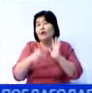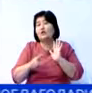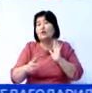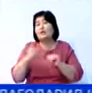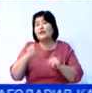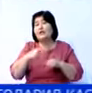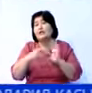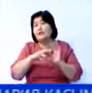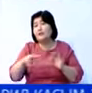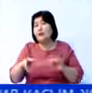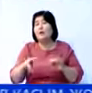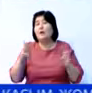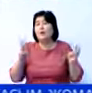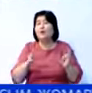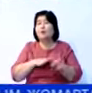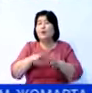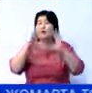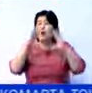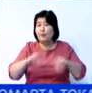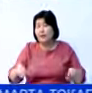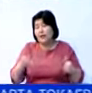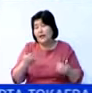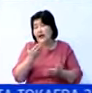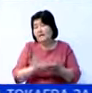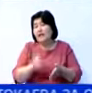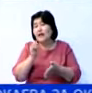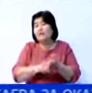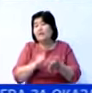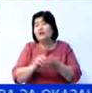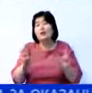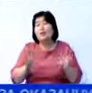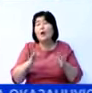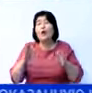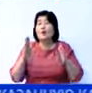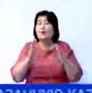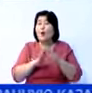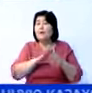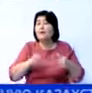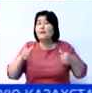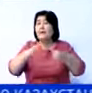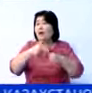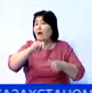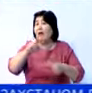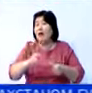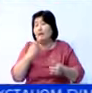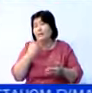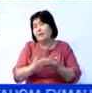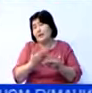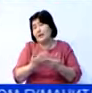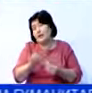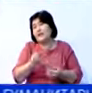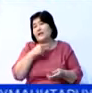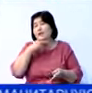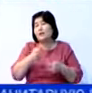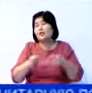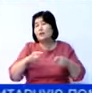17 минут пожар был полностью потушен. Сейчас выясняется причина пожара. Дом не был подключен к газу. Предварительная версия –